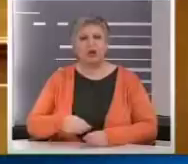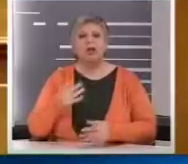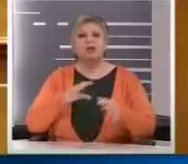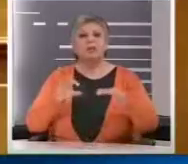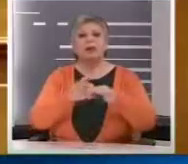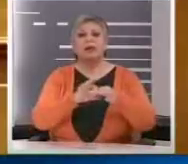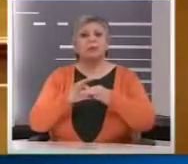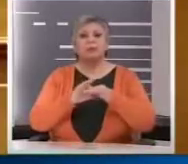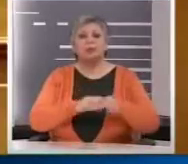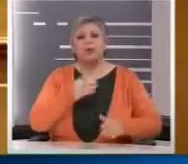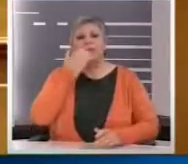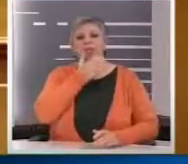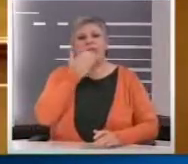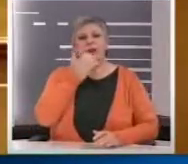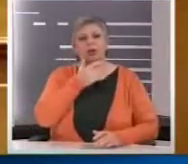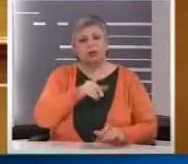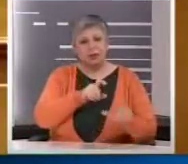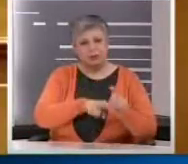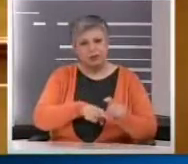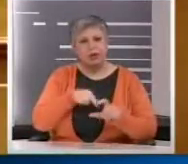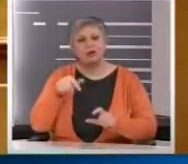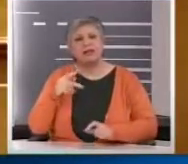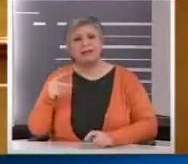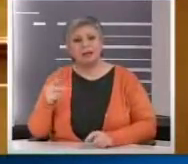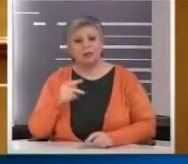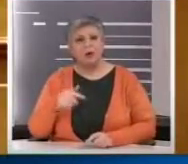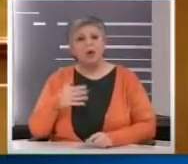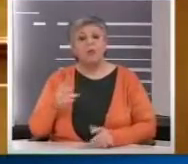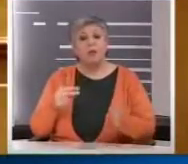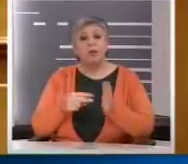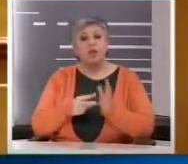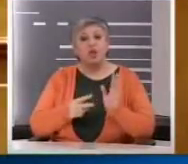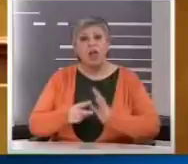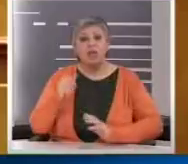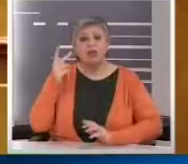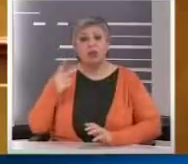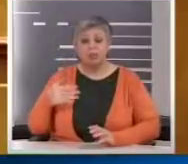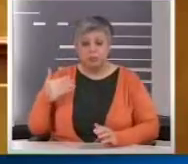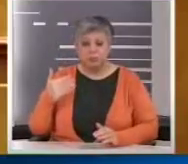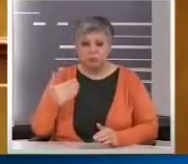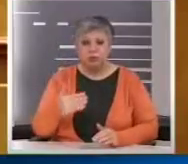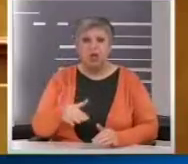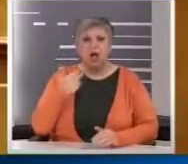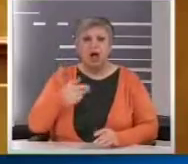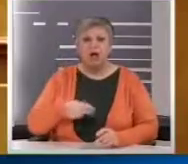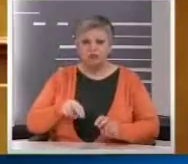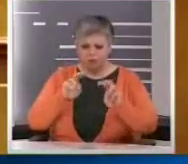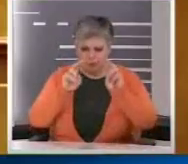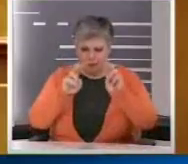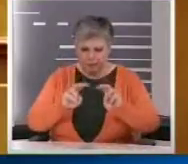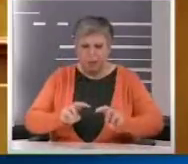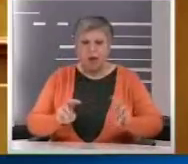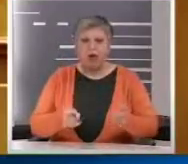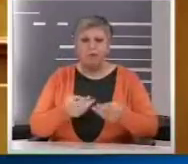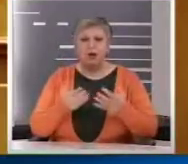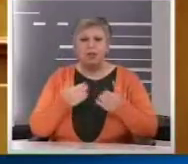η οποία ήταν από το 2012 ψάχνεται και ακόμα δεν έχει τελειώσει. Αλλά τελειώσαμε εμείς κάποια πορίσματα και θα προχωρήσει